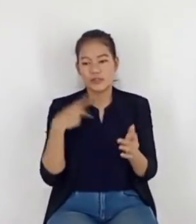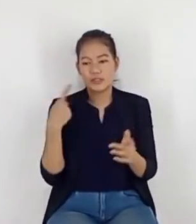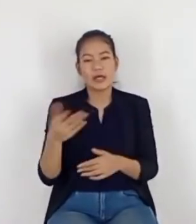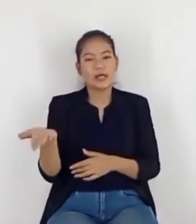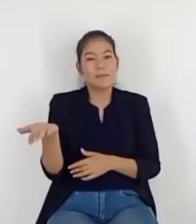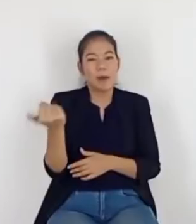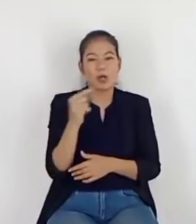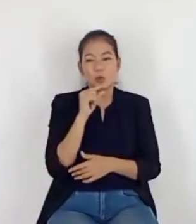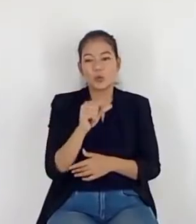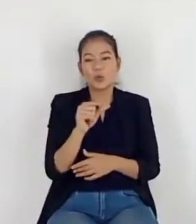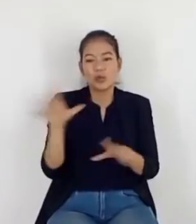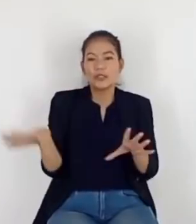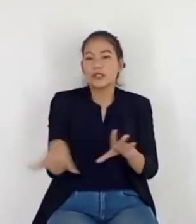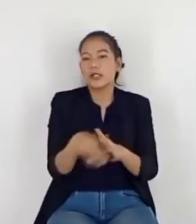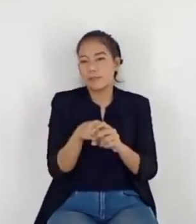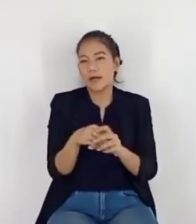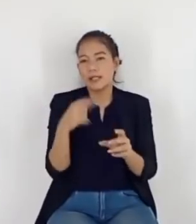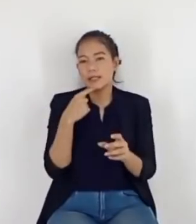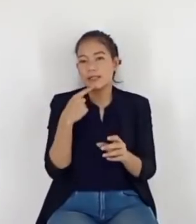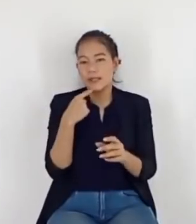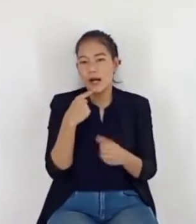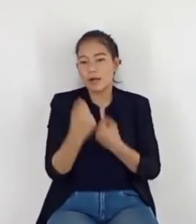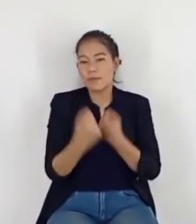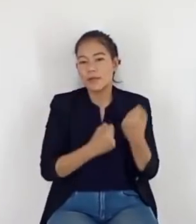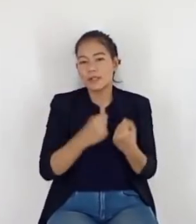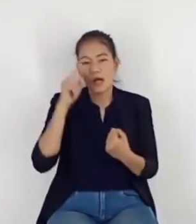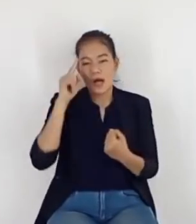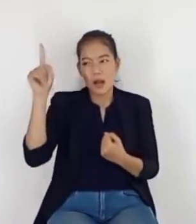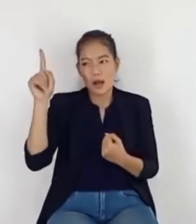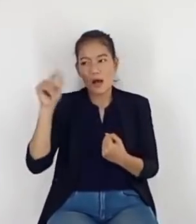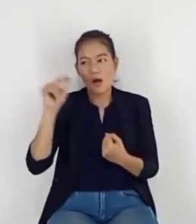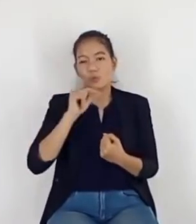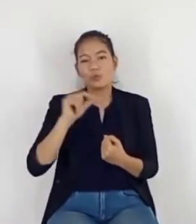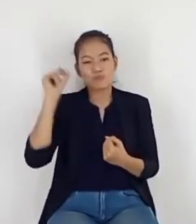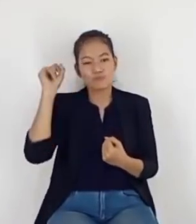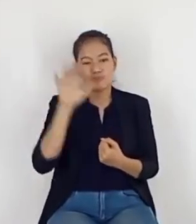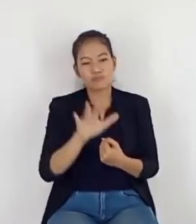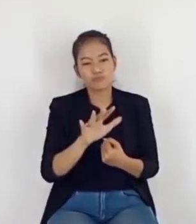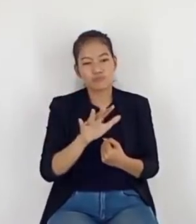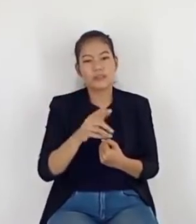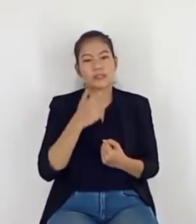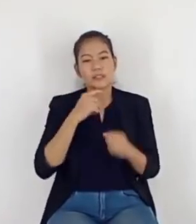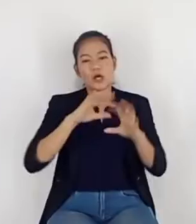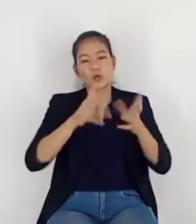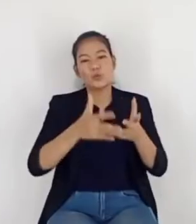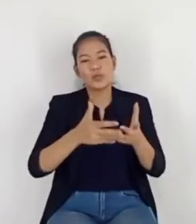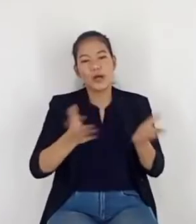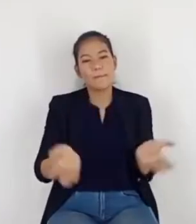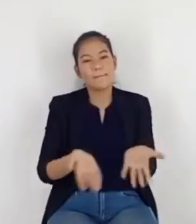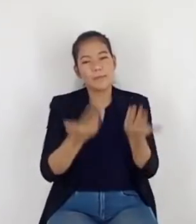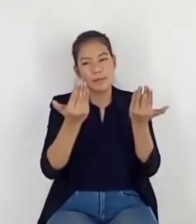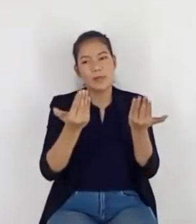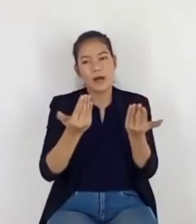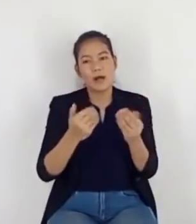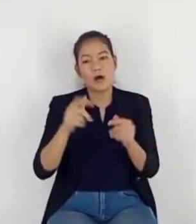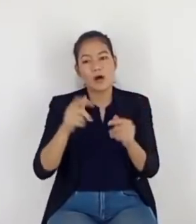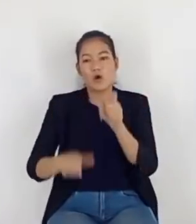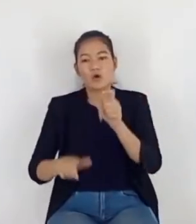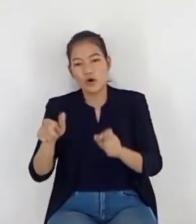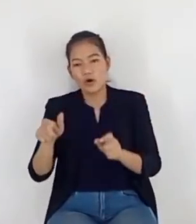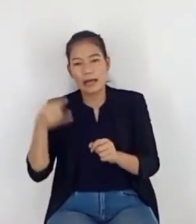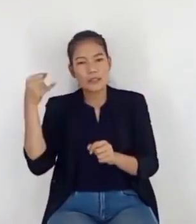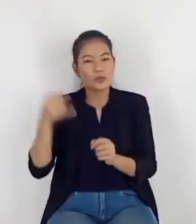berperan serta dalam mengerjakan misi Allah, yaitu karya Allah yang membebaskan dunia dan manusia dari